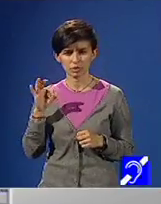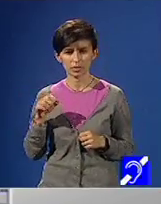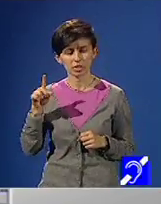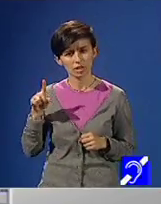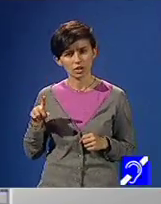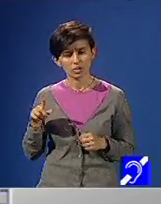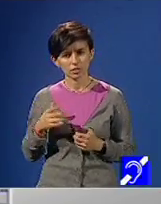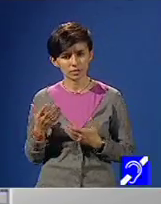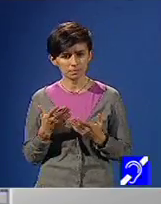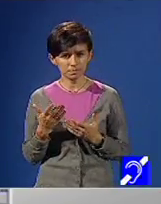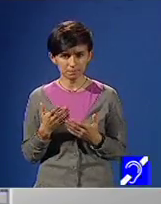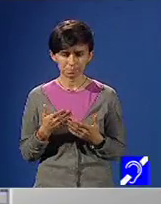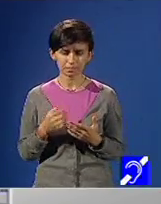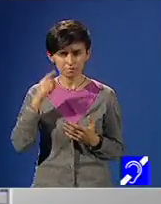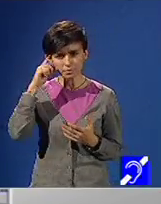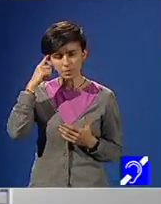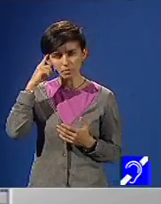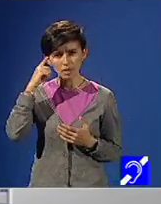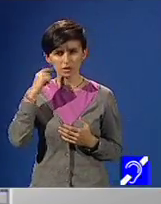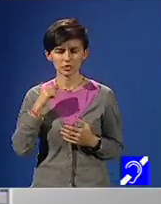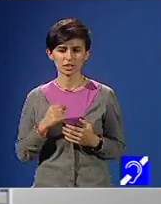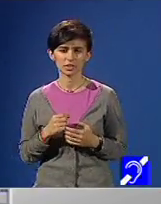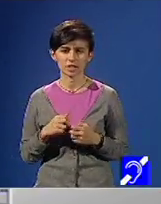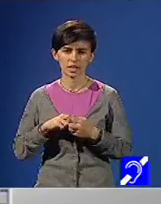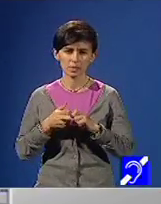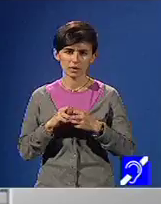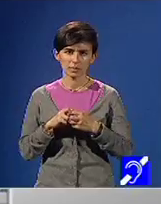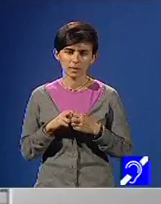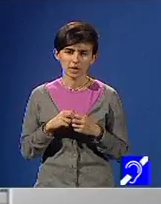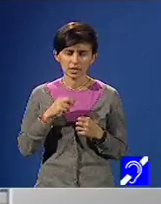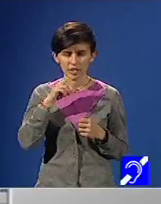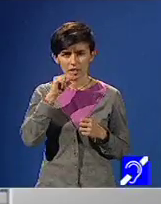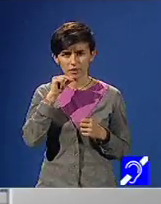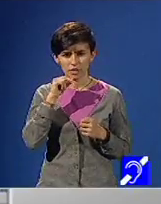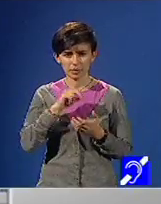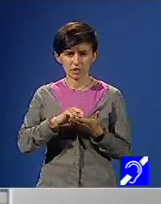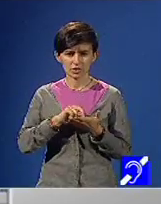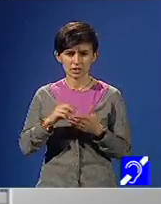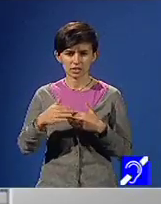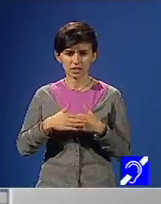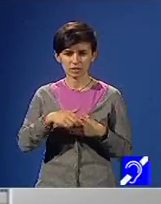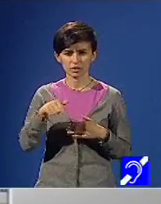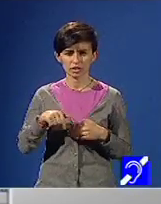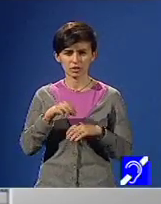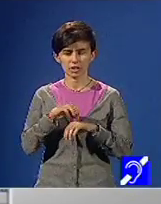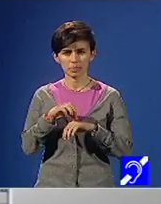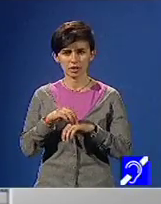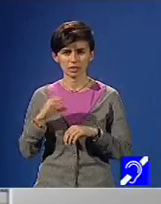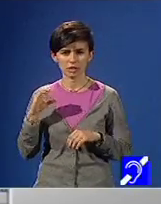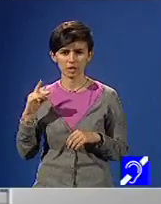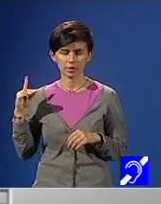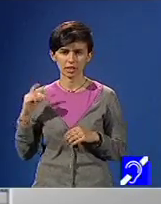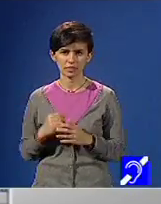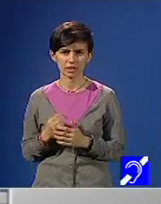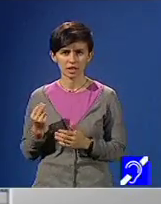lună pentru conștientizarea dislexiei și a disgrafiei. Alături de noi se află dr. Carmen David. Bine ai venit, Carmen! Bine ai